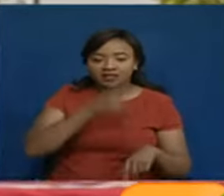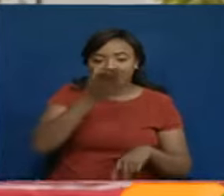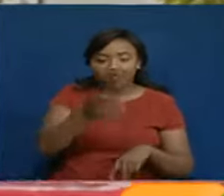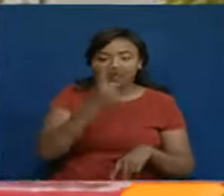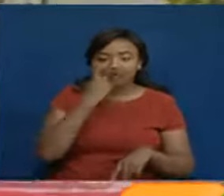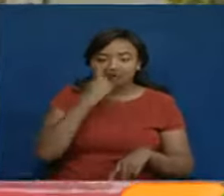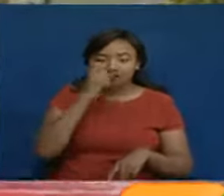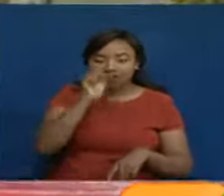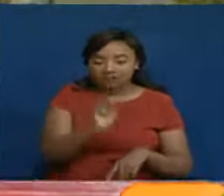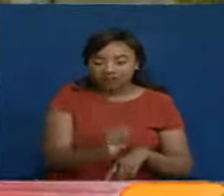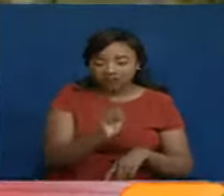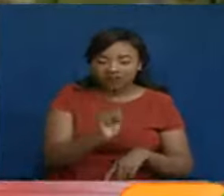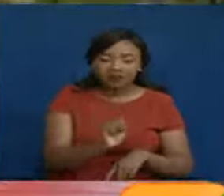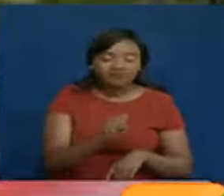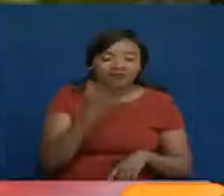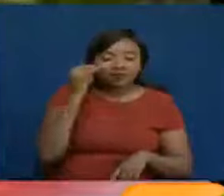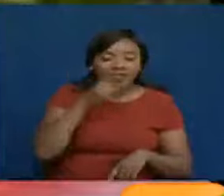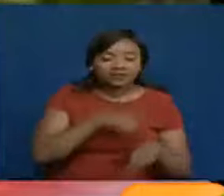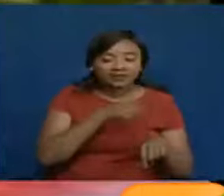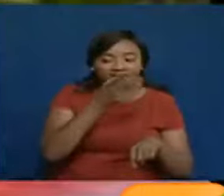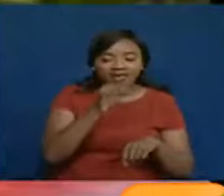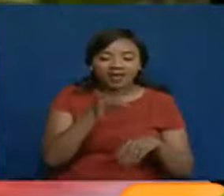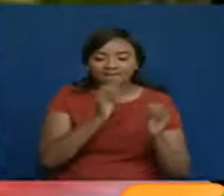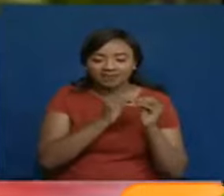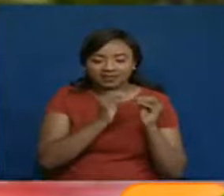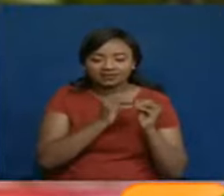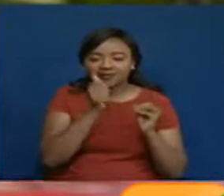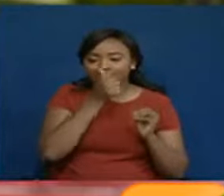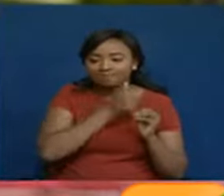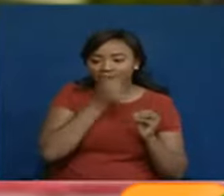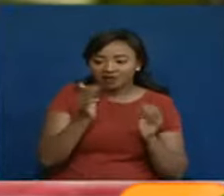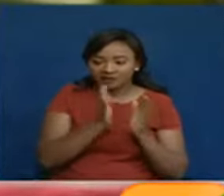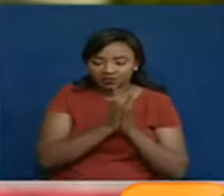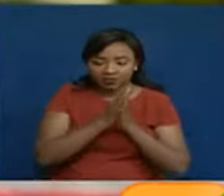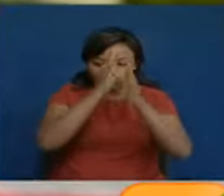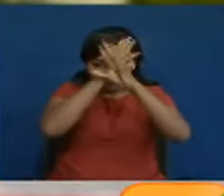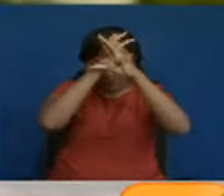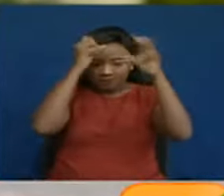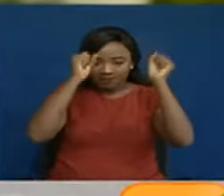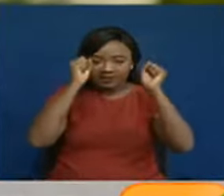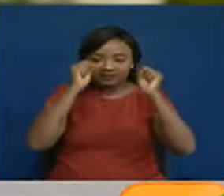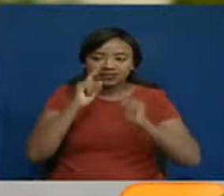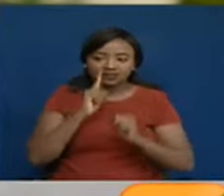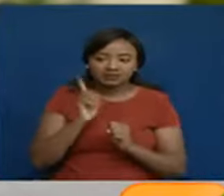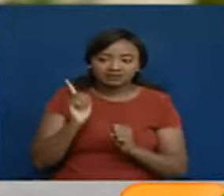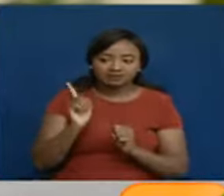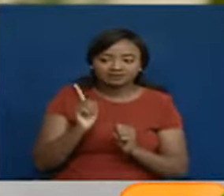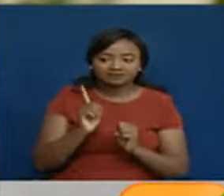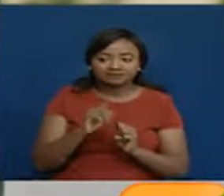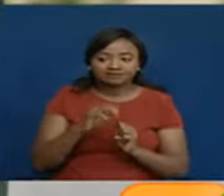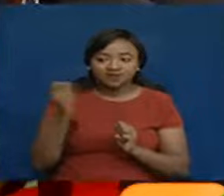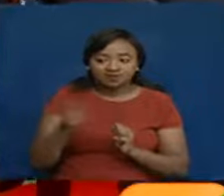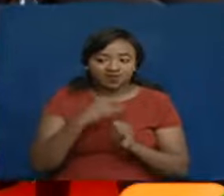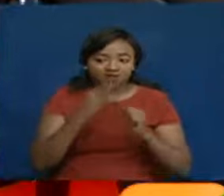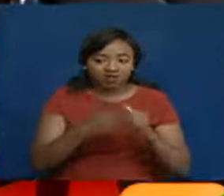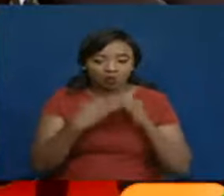Kusini, ambapo alifanya mkutano wa faraga na Rais Salva Kiir, ambaye mwezi